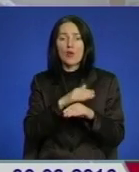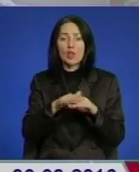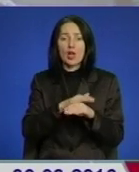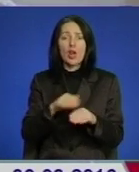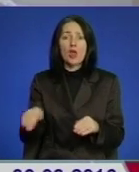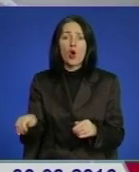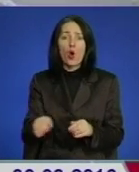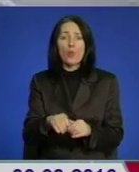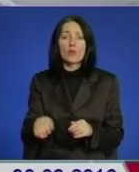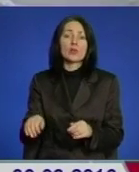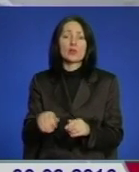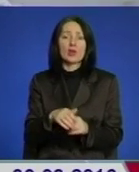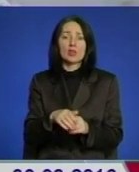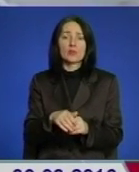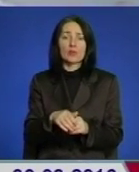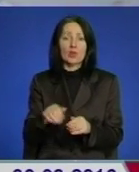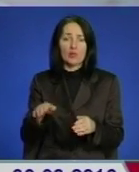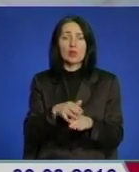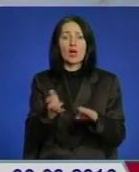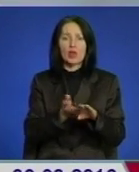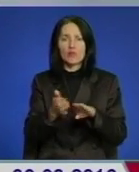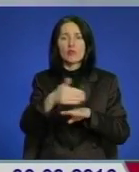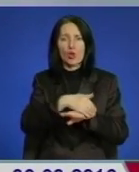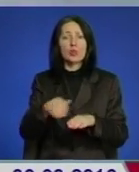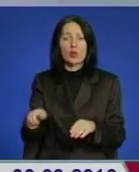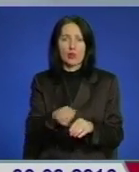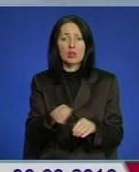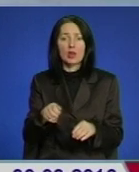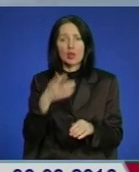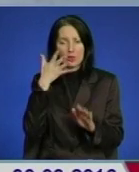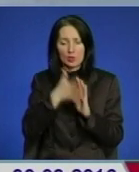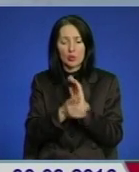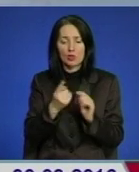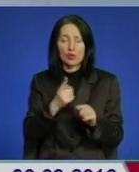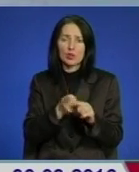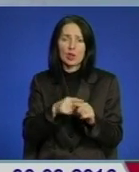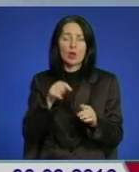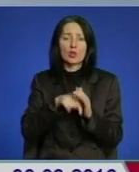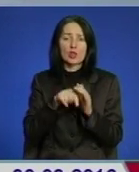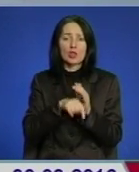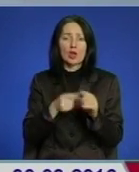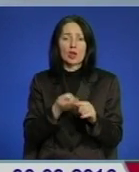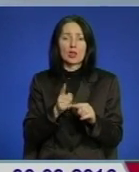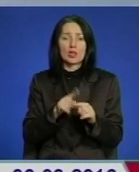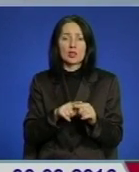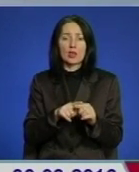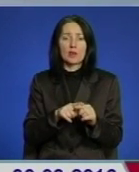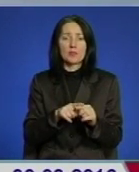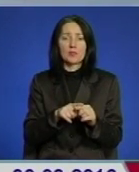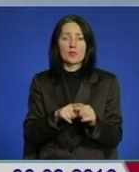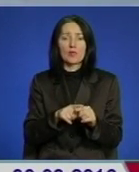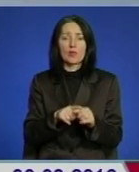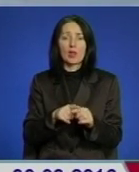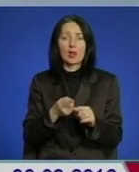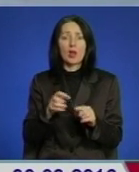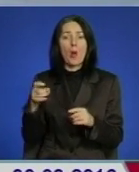асфальт ґрунт своїх підошв. Ну, я думаю, ви самі розумієте, що це означає. Оце, власне, ця